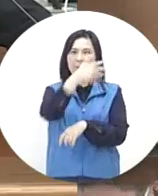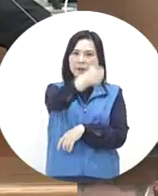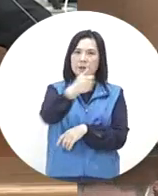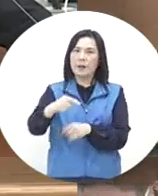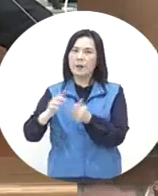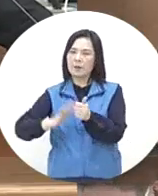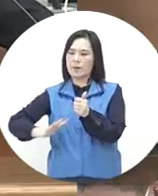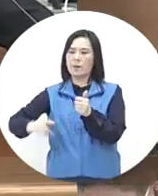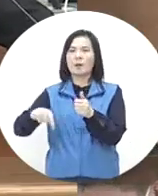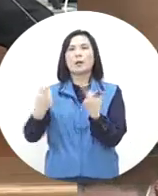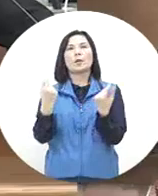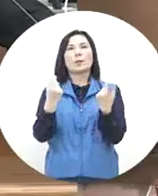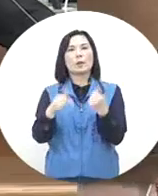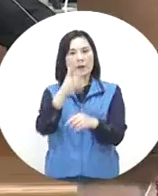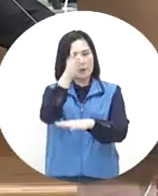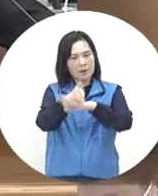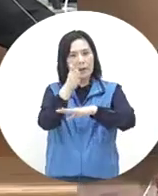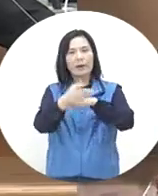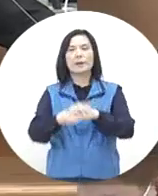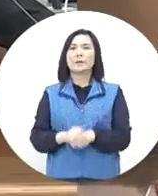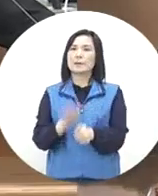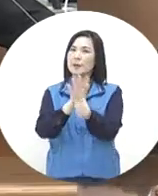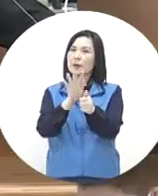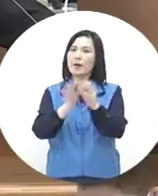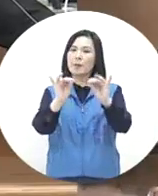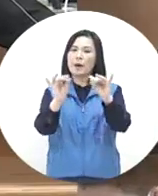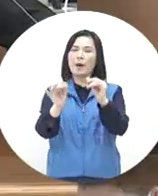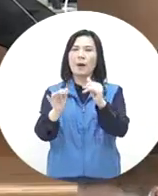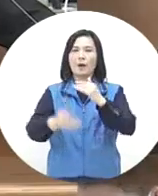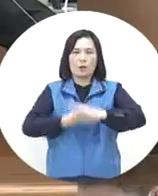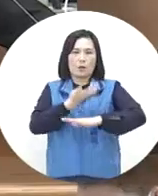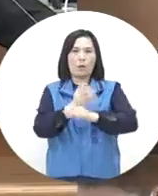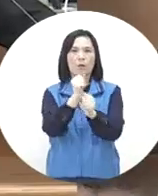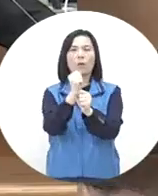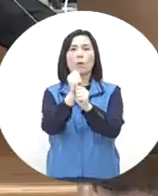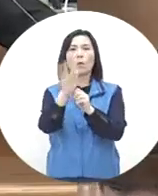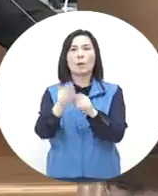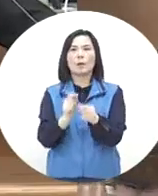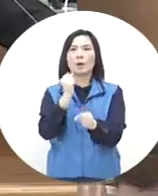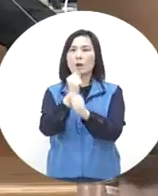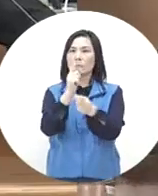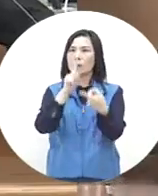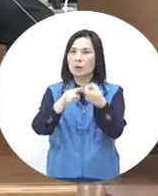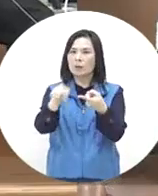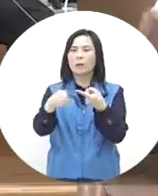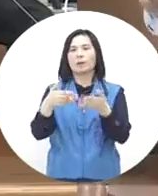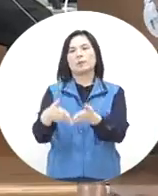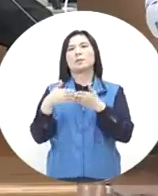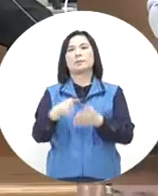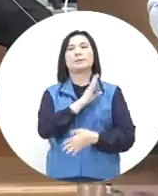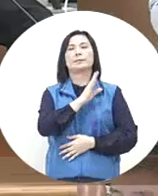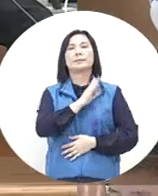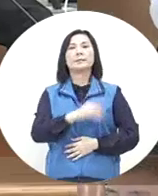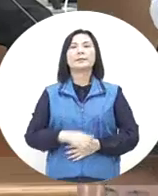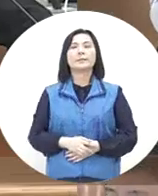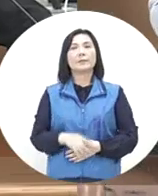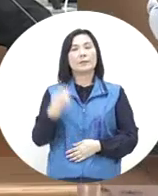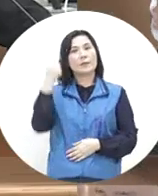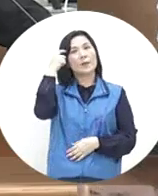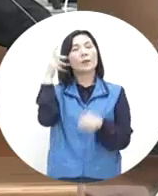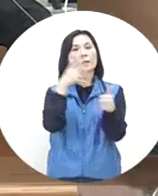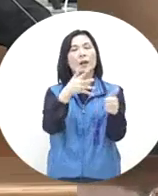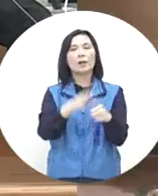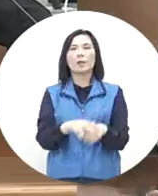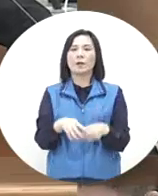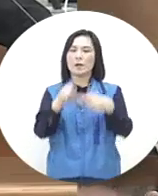因为我们曾经为这一块土地做过事情。只要我们做对的事，才是最重要。 所以有时候我想请问一下，因为朱主席